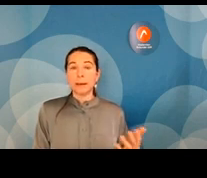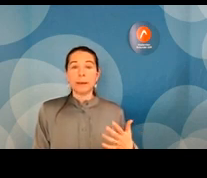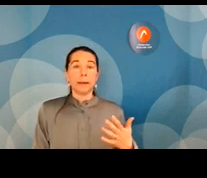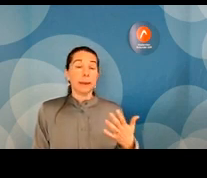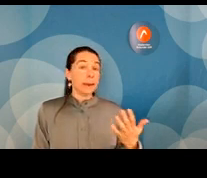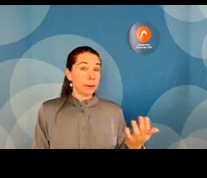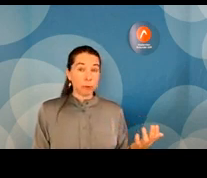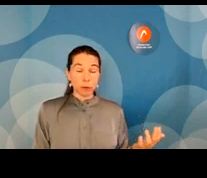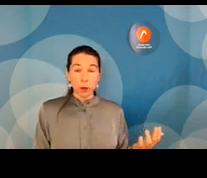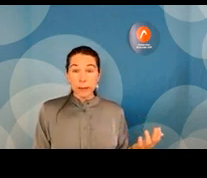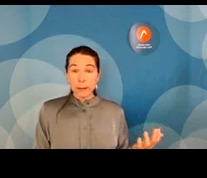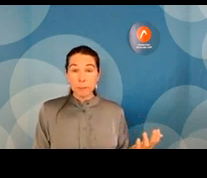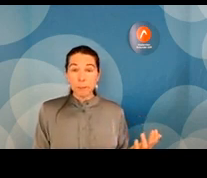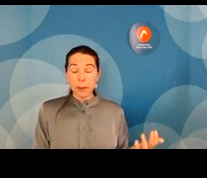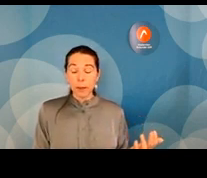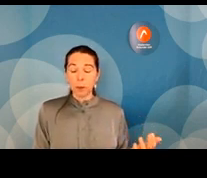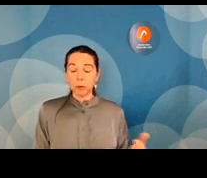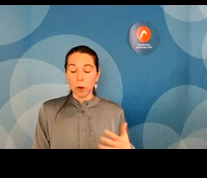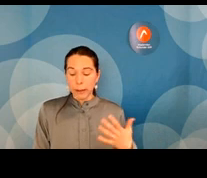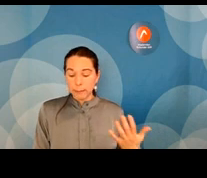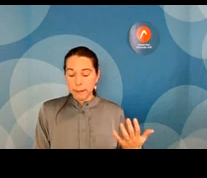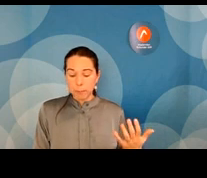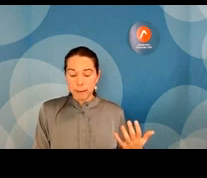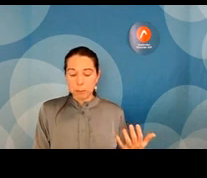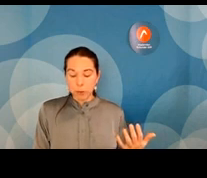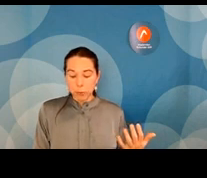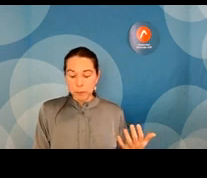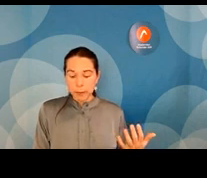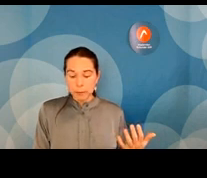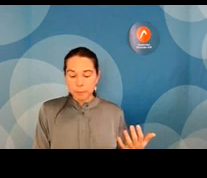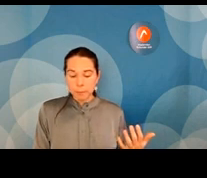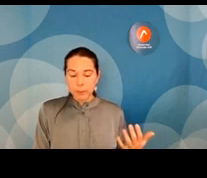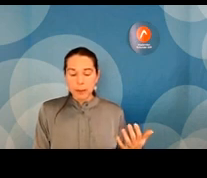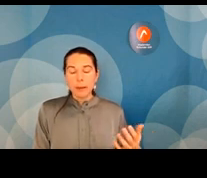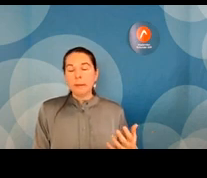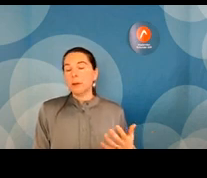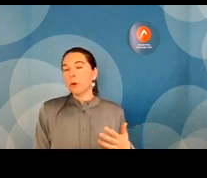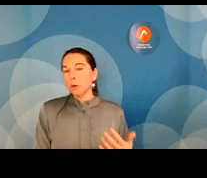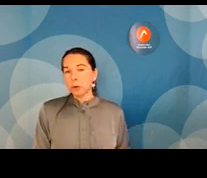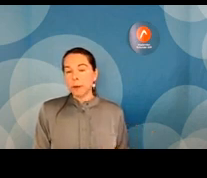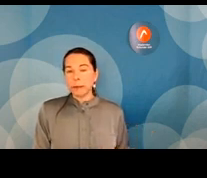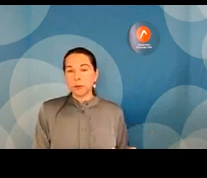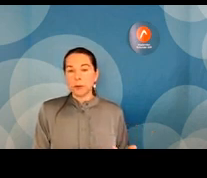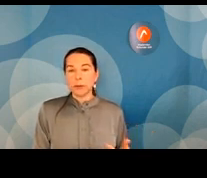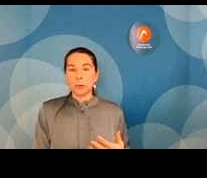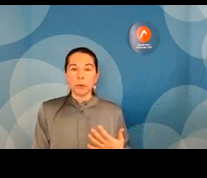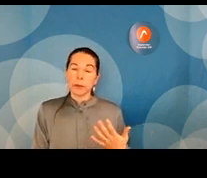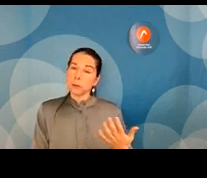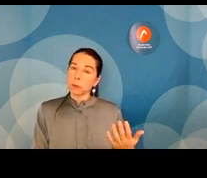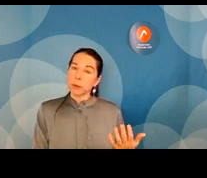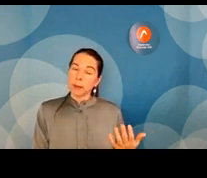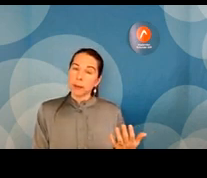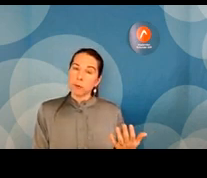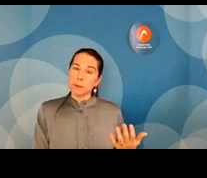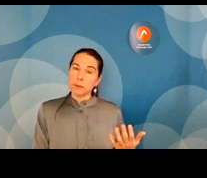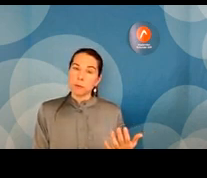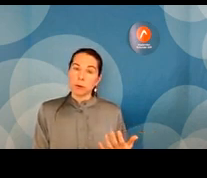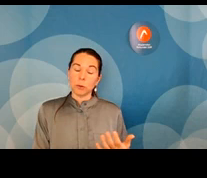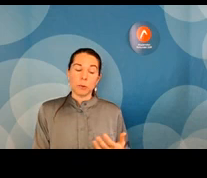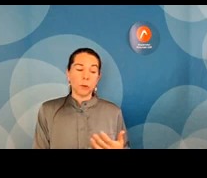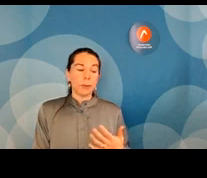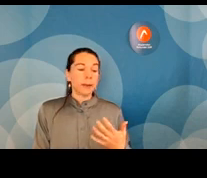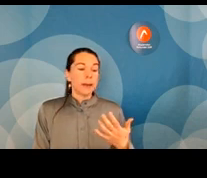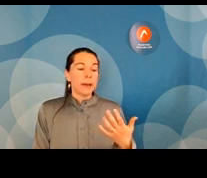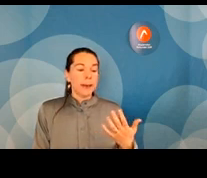del är egenföretagare och tar extra arbeten på så sätt. Det är också väldigt tydligt någonting som jag tänker det finns